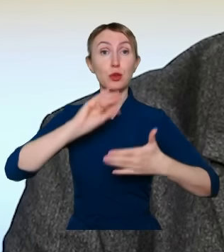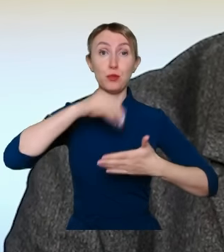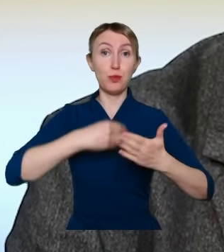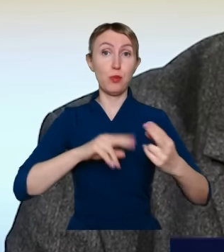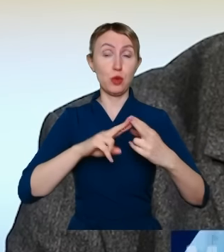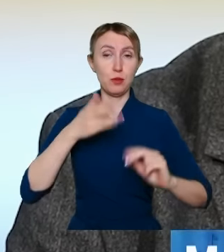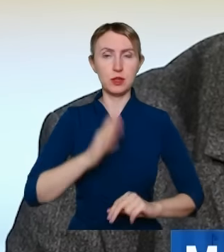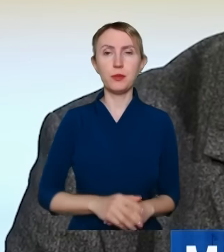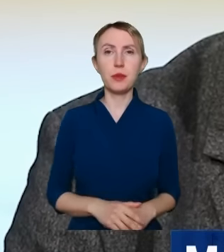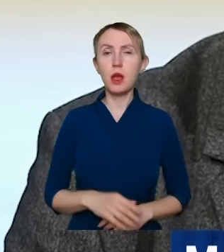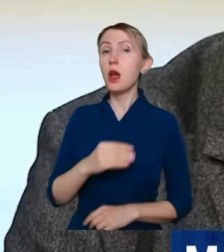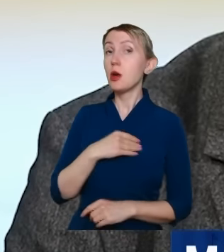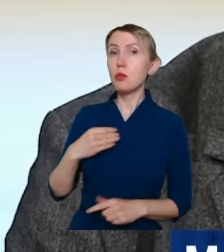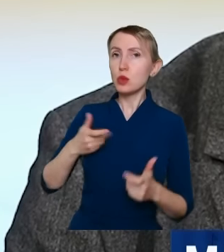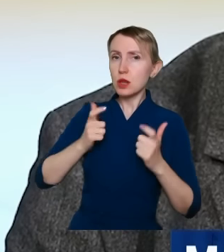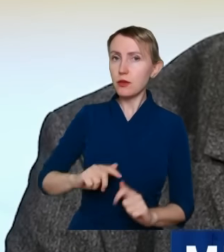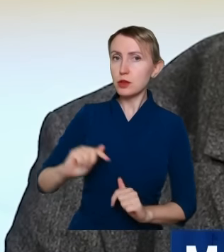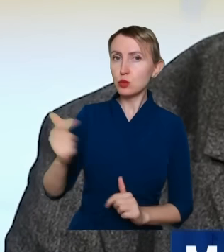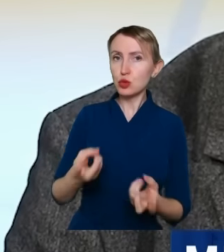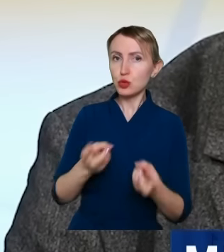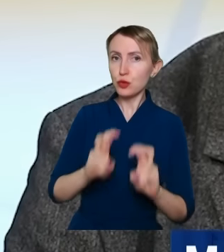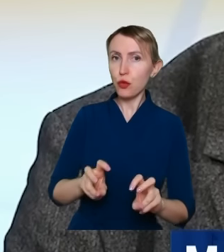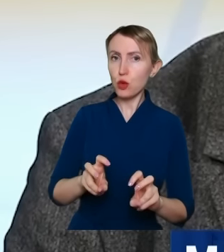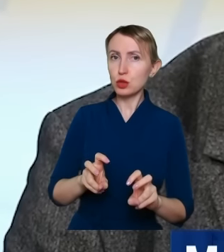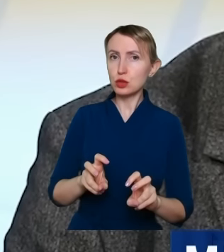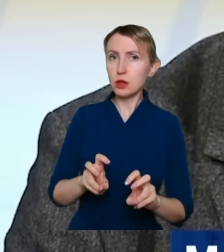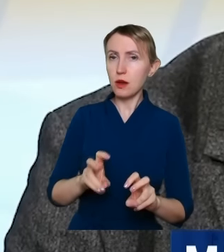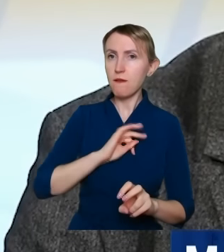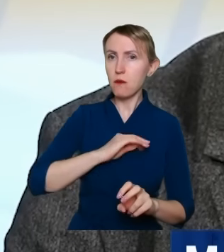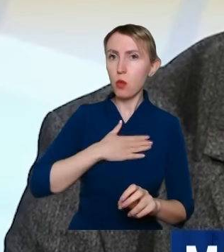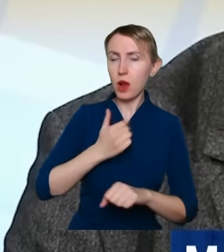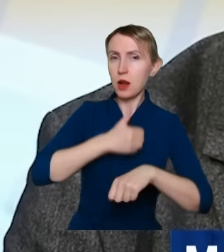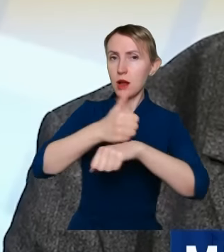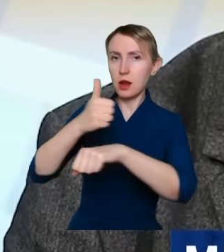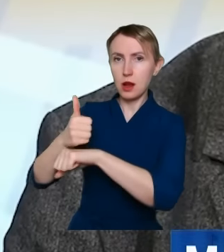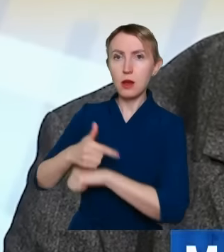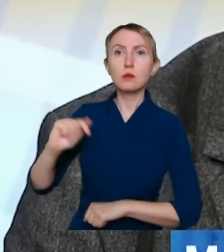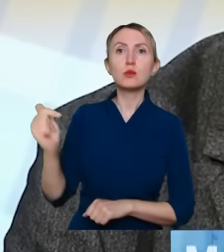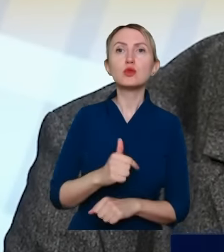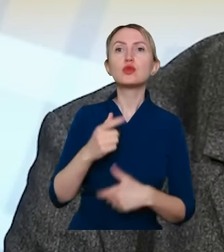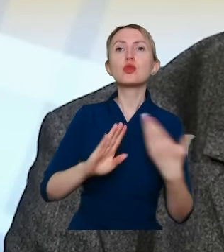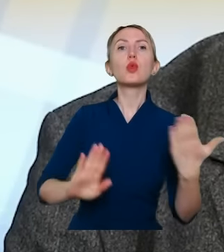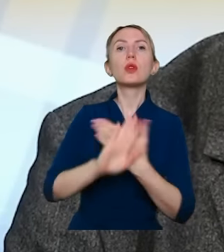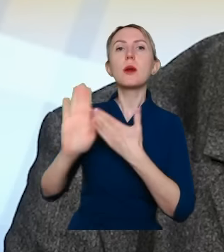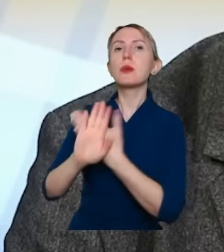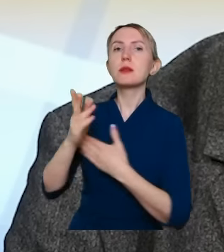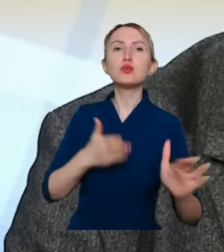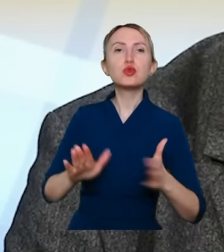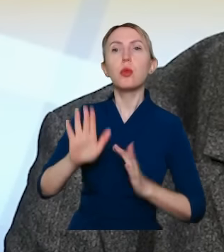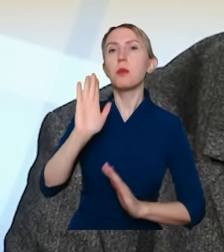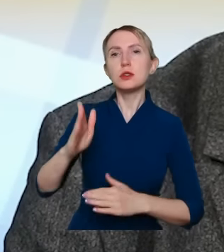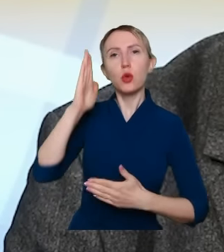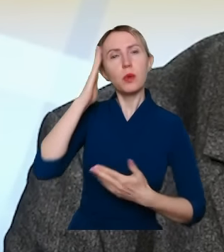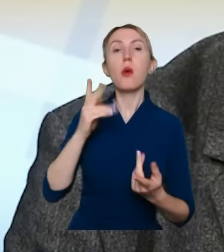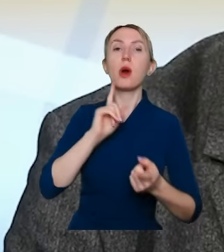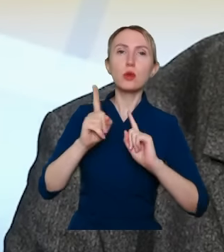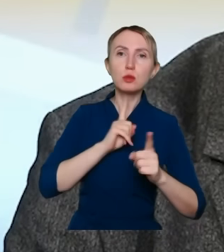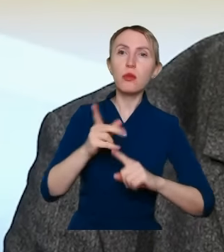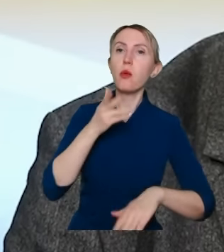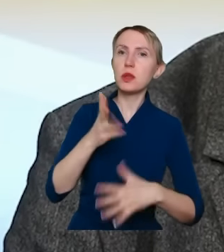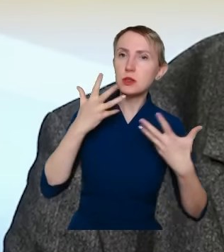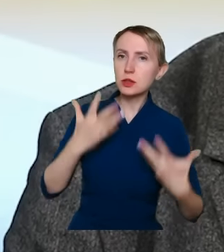wieś musi stworzyć swoich liderów musi stworzyć reprezentację która będzie się dała do rozmów która będzie